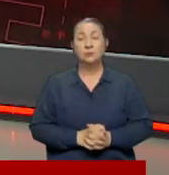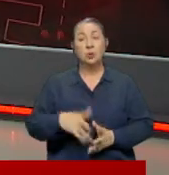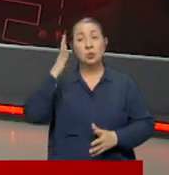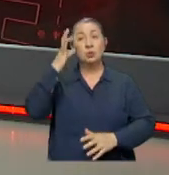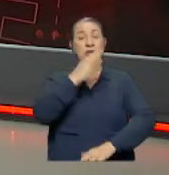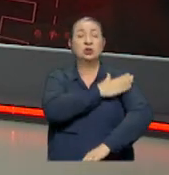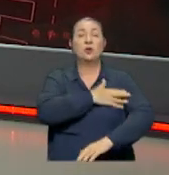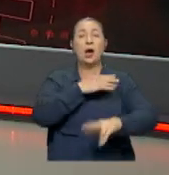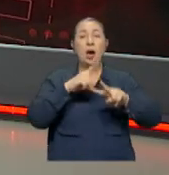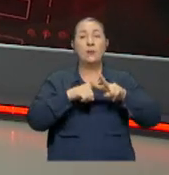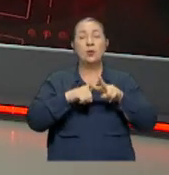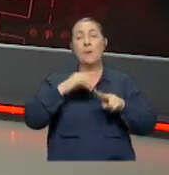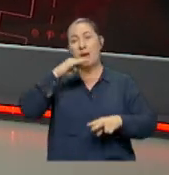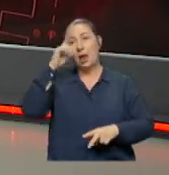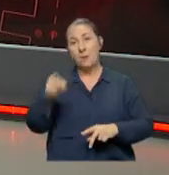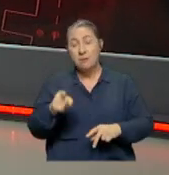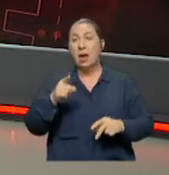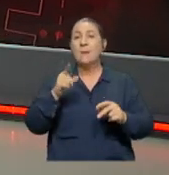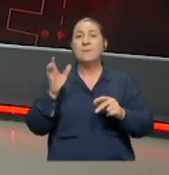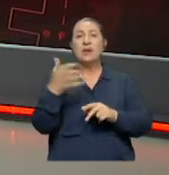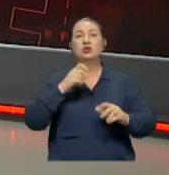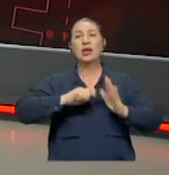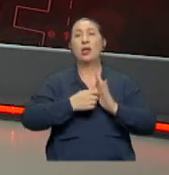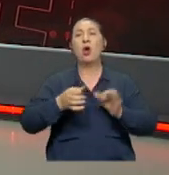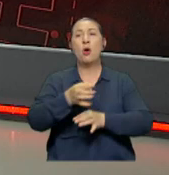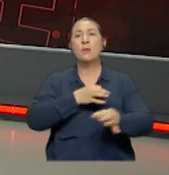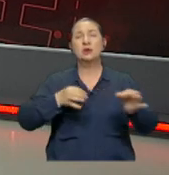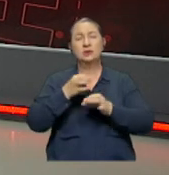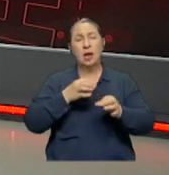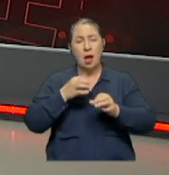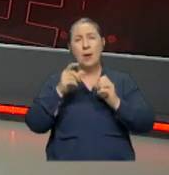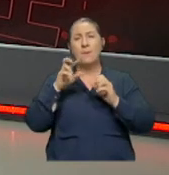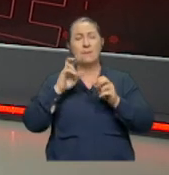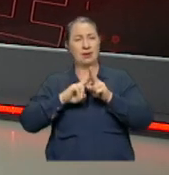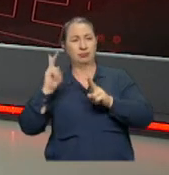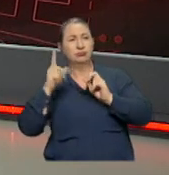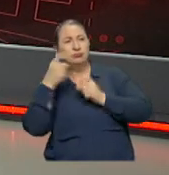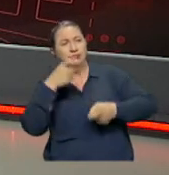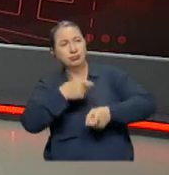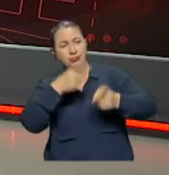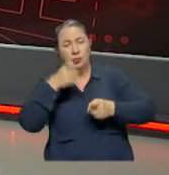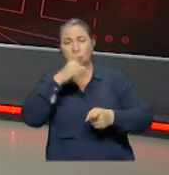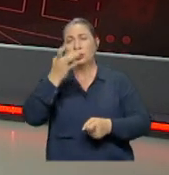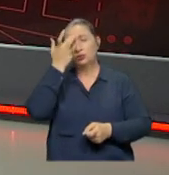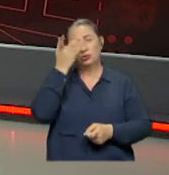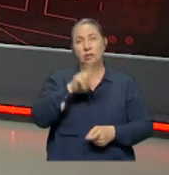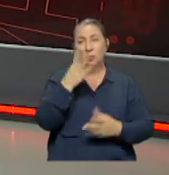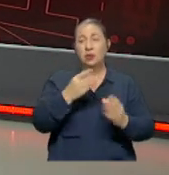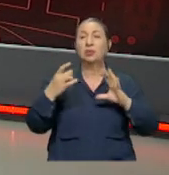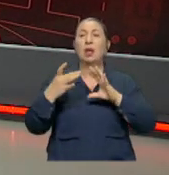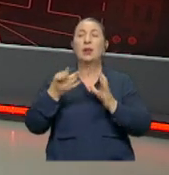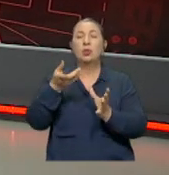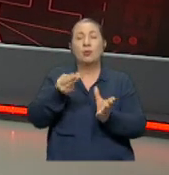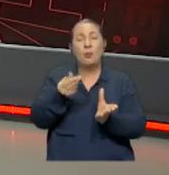Uzman çavuş Abdullah Bayram, Pençe Kilit Operasyonu'nda taciz atışı sonucu şehit oldu. Diyarbakır'da toprağa